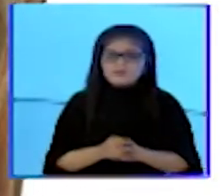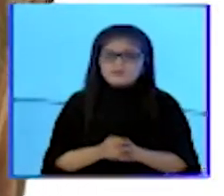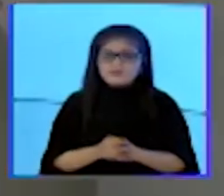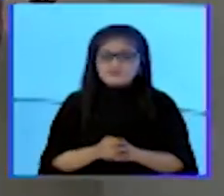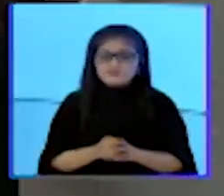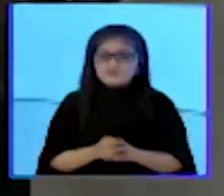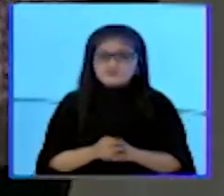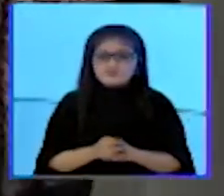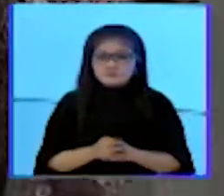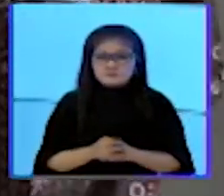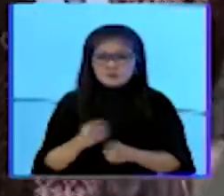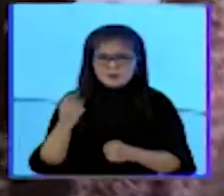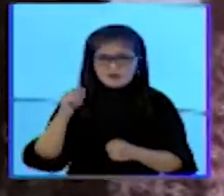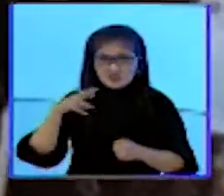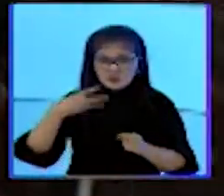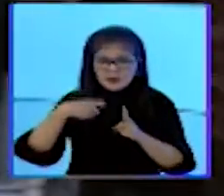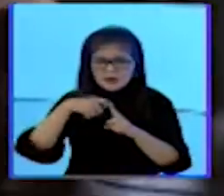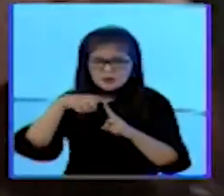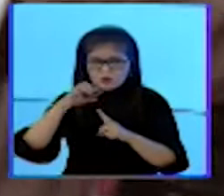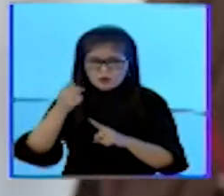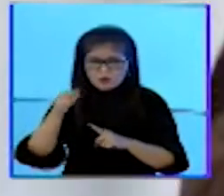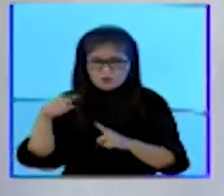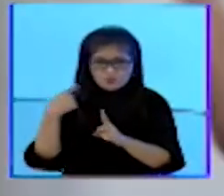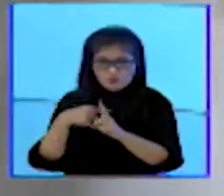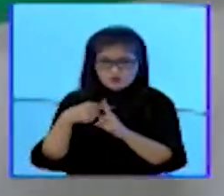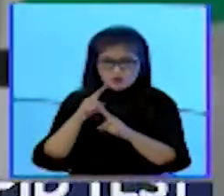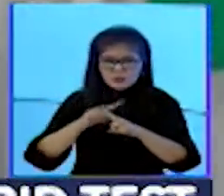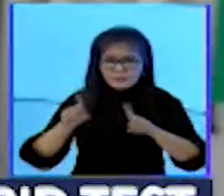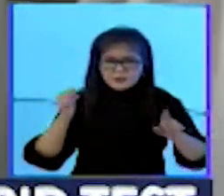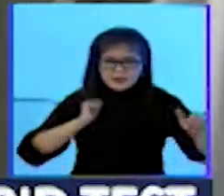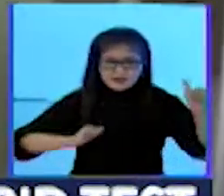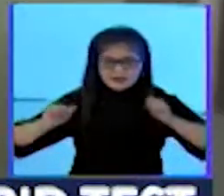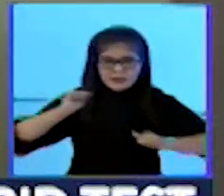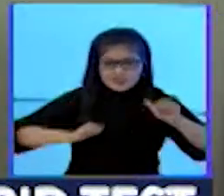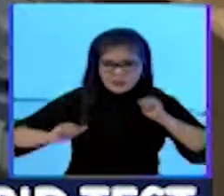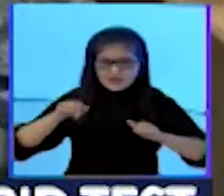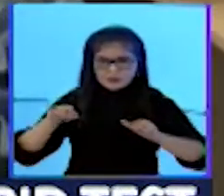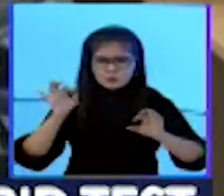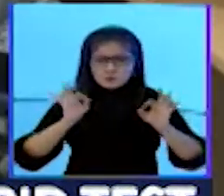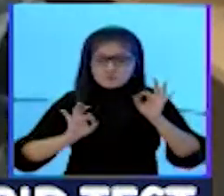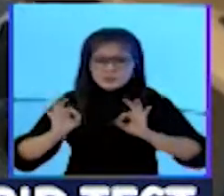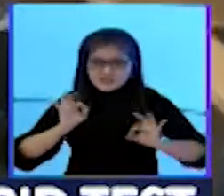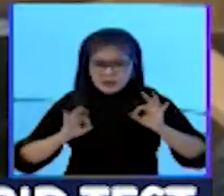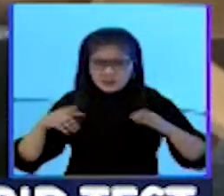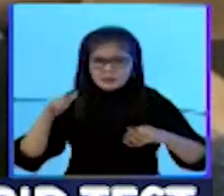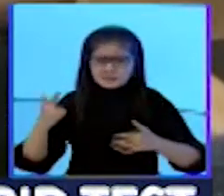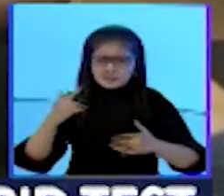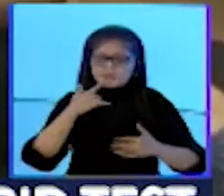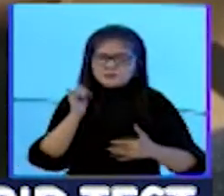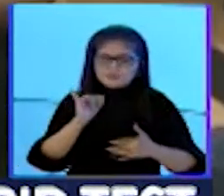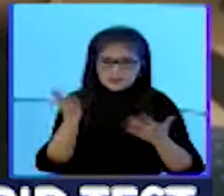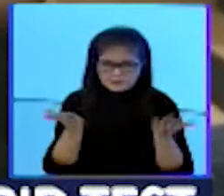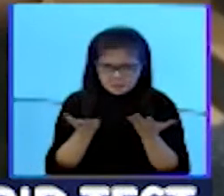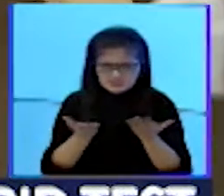Meski Rektor USU positif COVID-19, kegiatan administrasi di Biro Rektor USU tetap berjalan normal. Selain